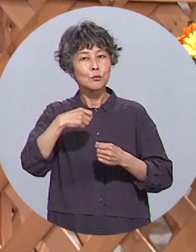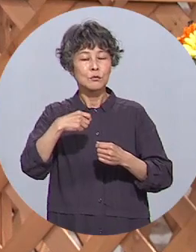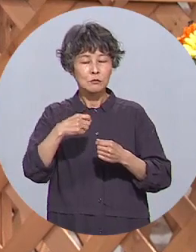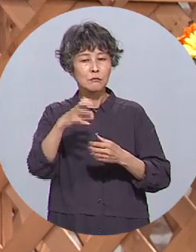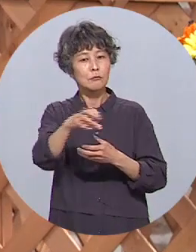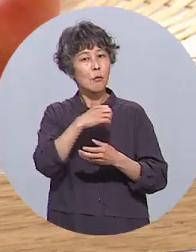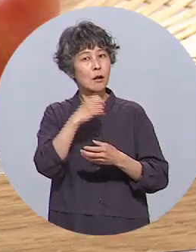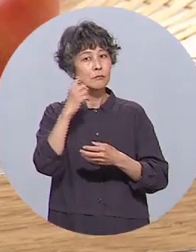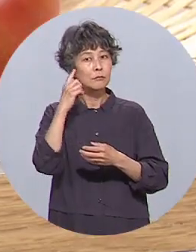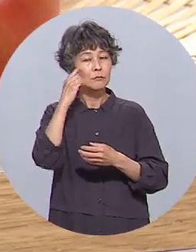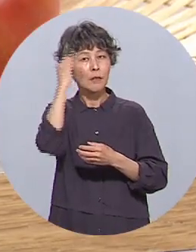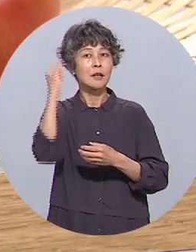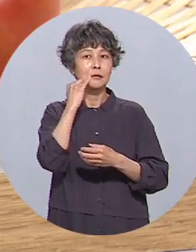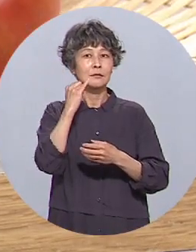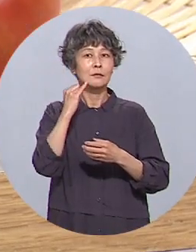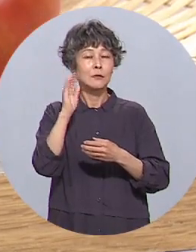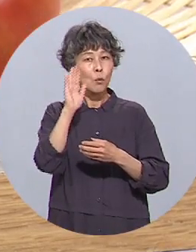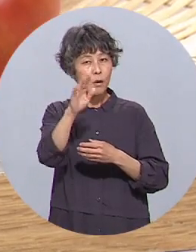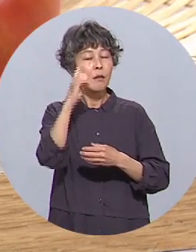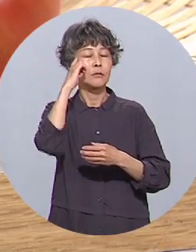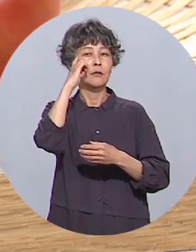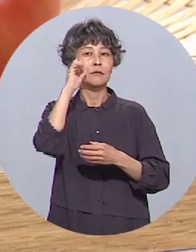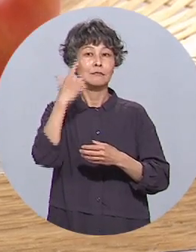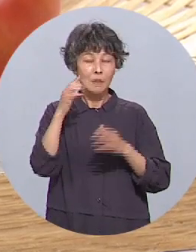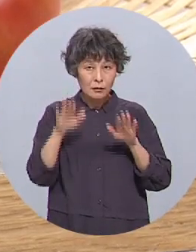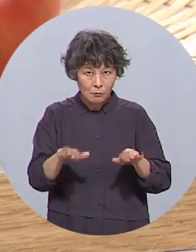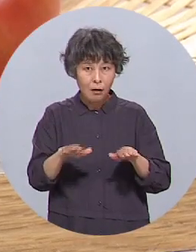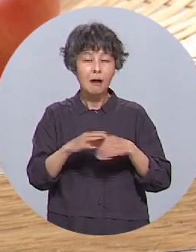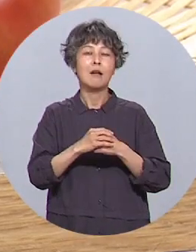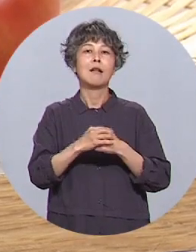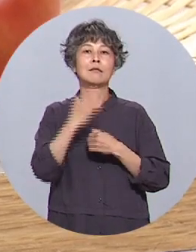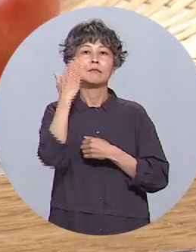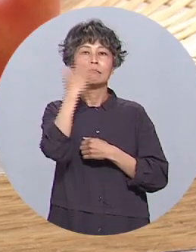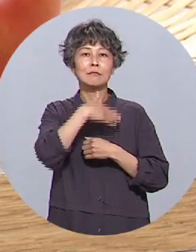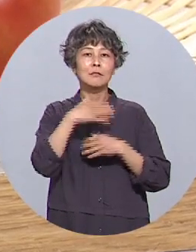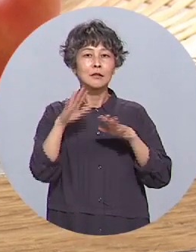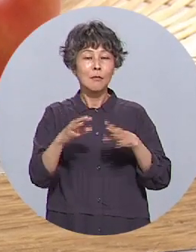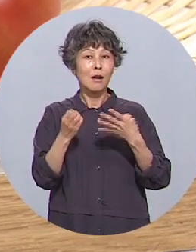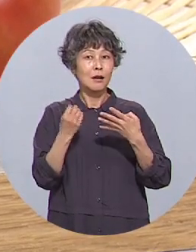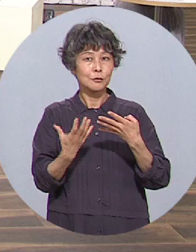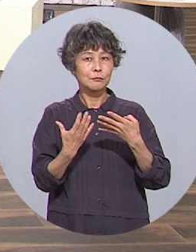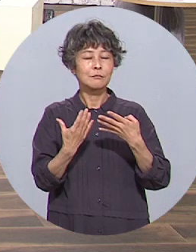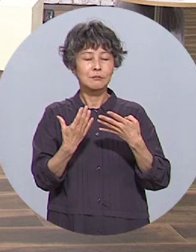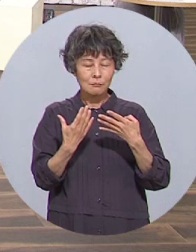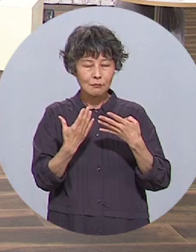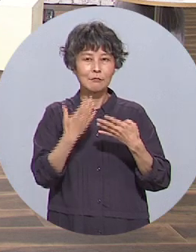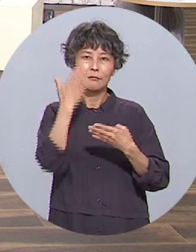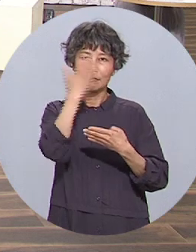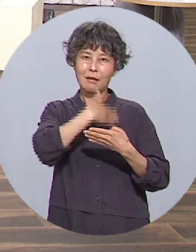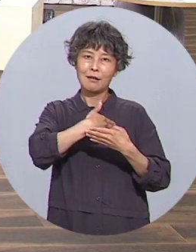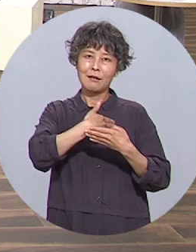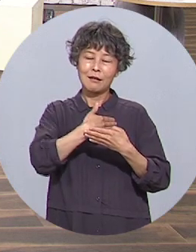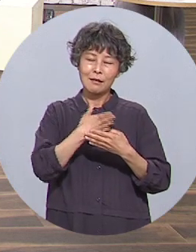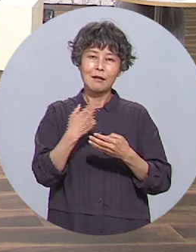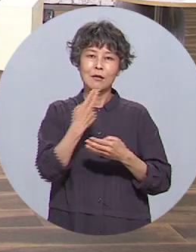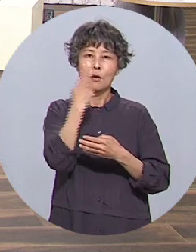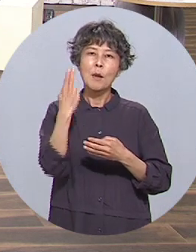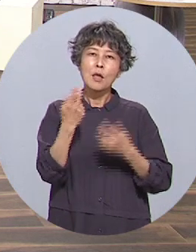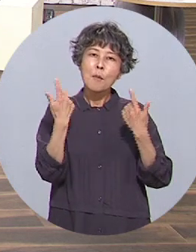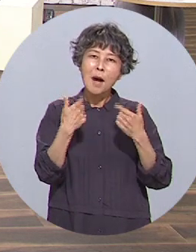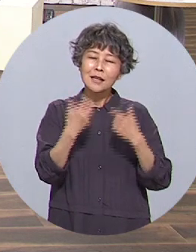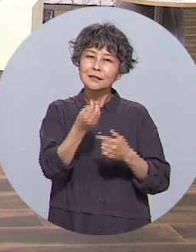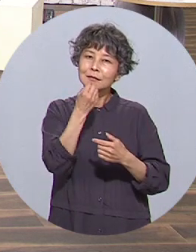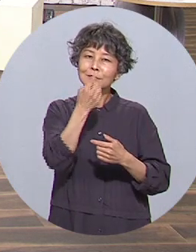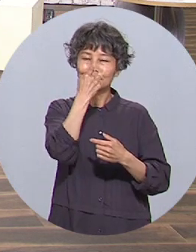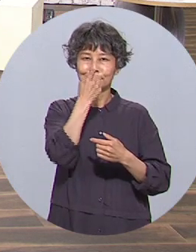あるので、旬はこれからなのかなって思ったんですけれども、このうま勘弁は今がまさに旬ということで、いや私もねトマト毎日食べる